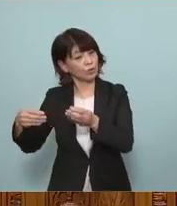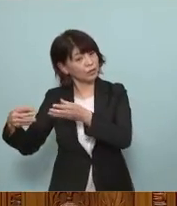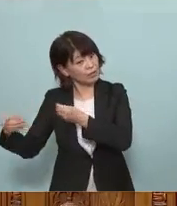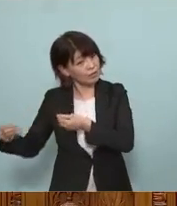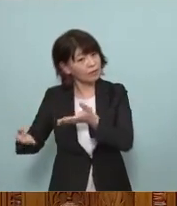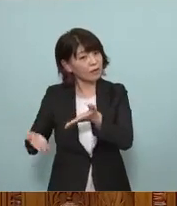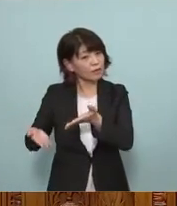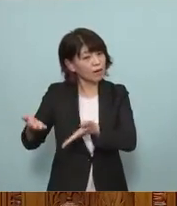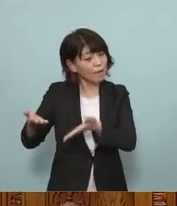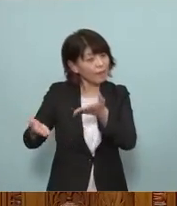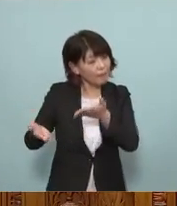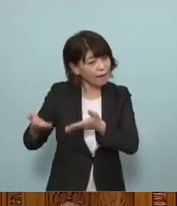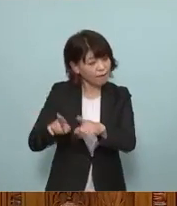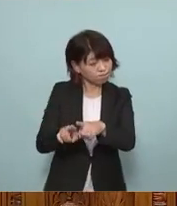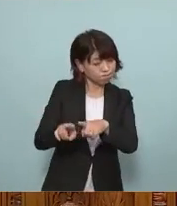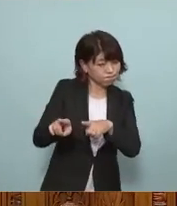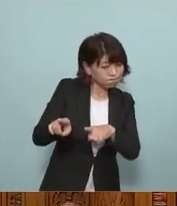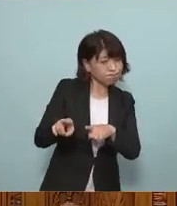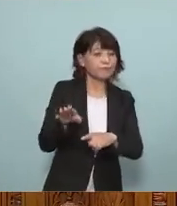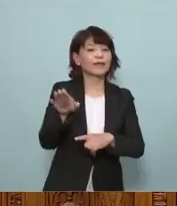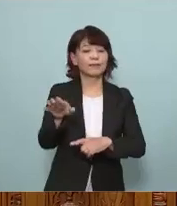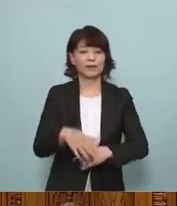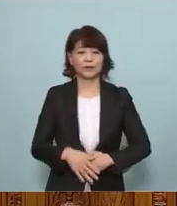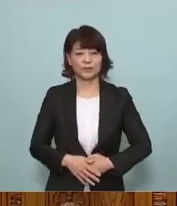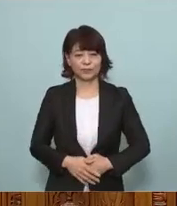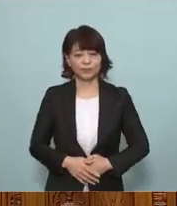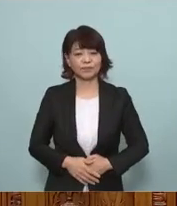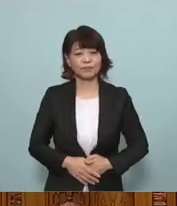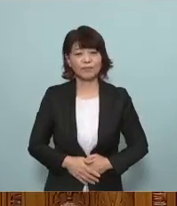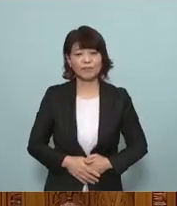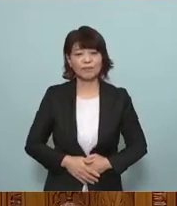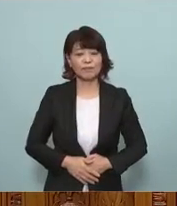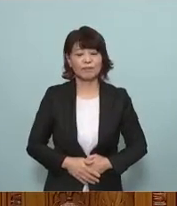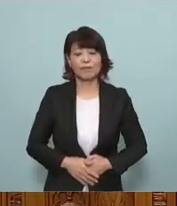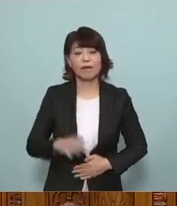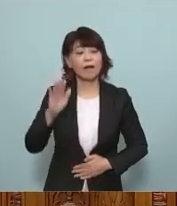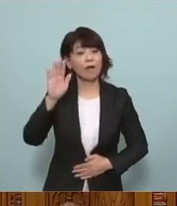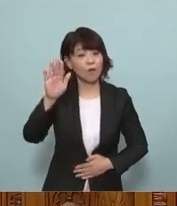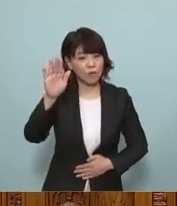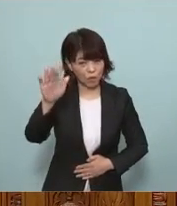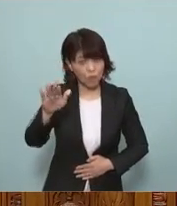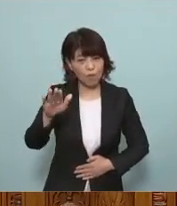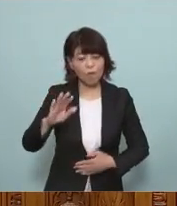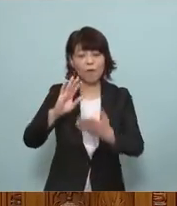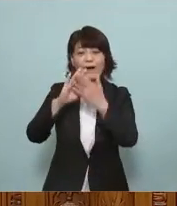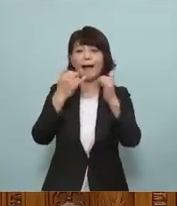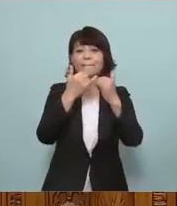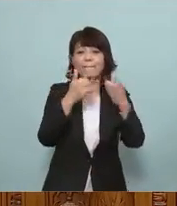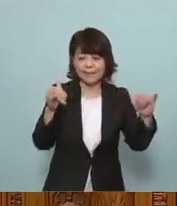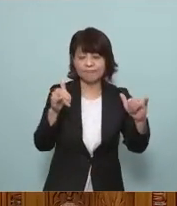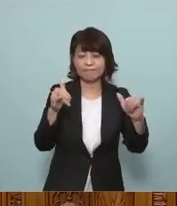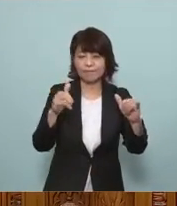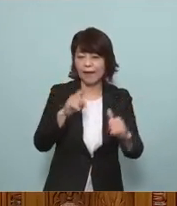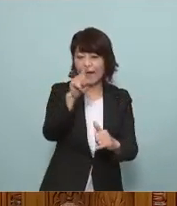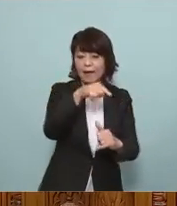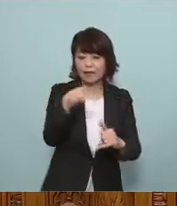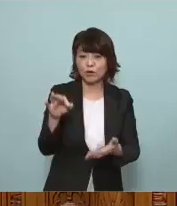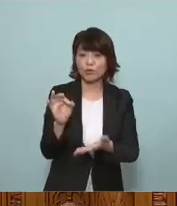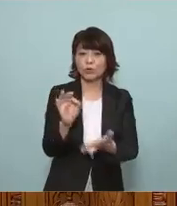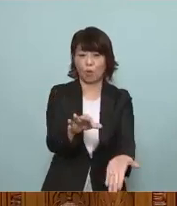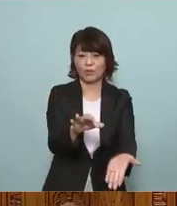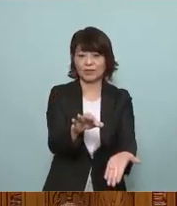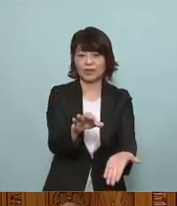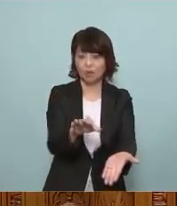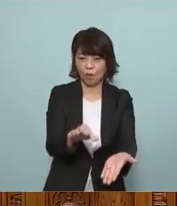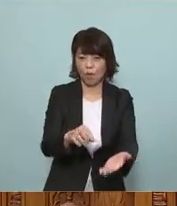他国に比して大きく後塵を拝しています。今後官民の人への投資を早期